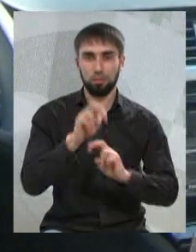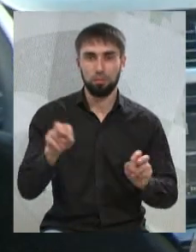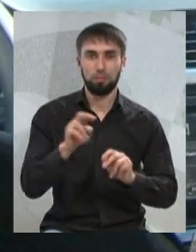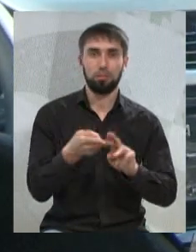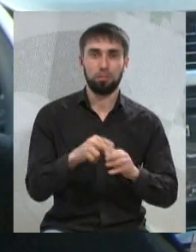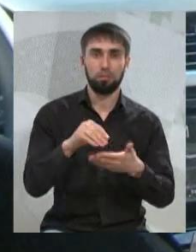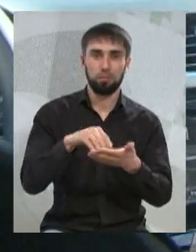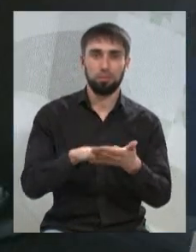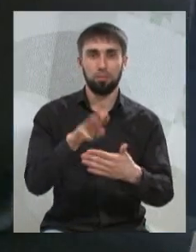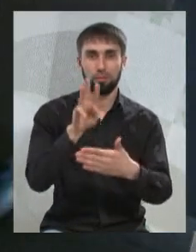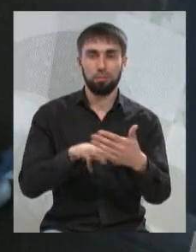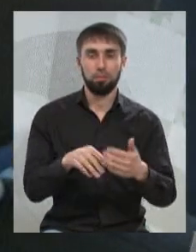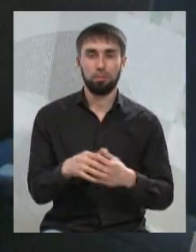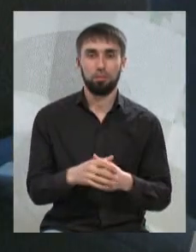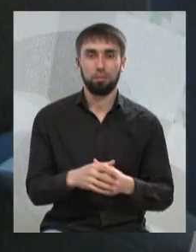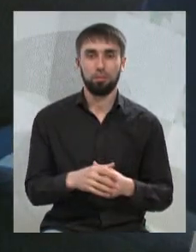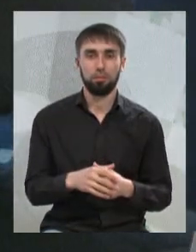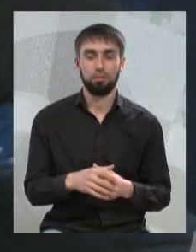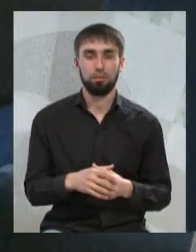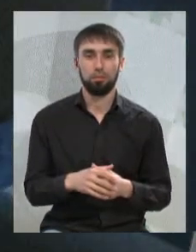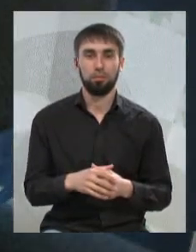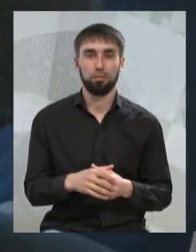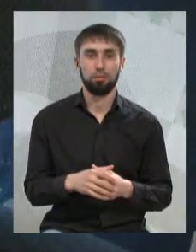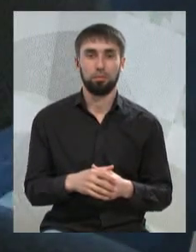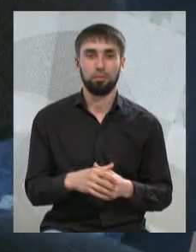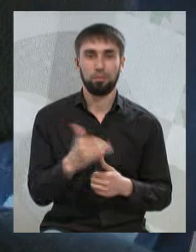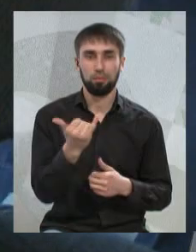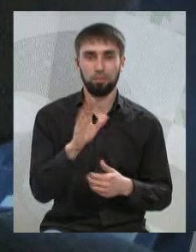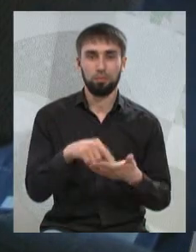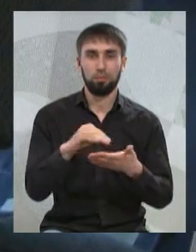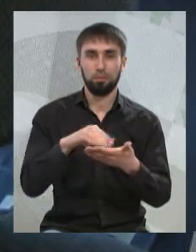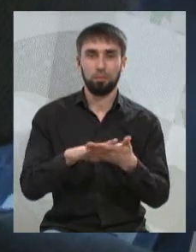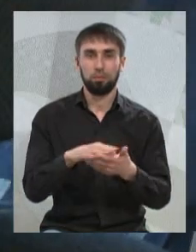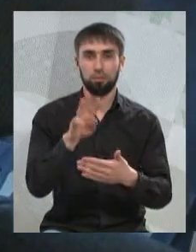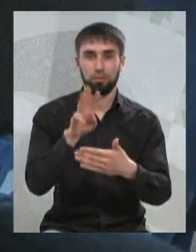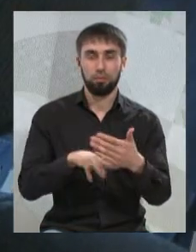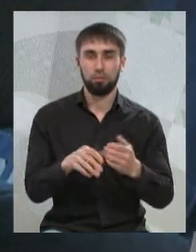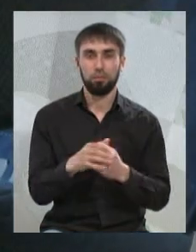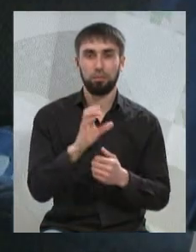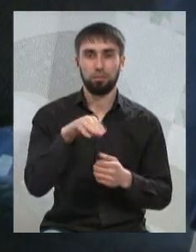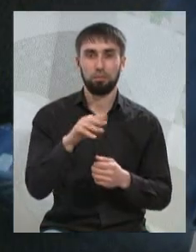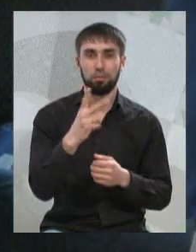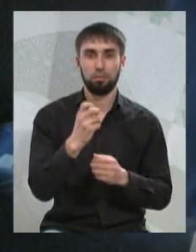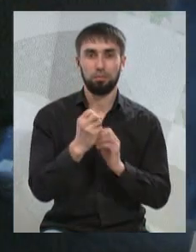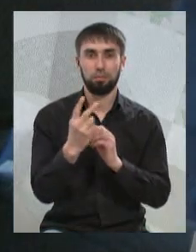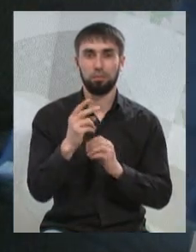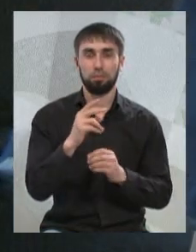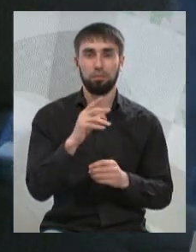сотрудников госавтоинспекции. Так, вам сейчас выпишут штраф по статье 12.5, часть